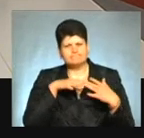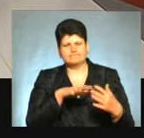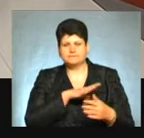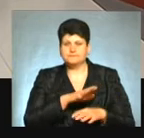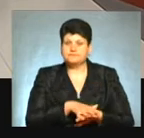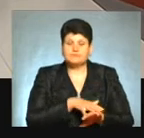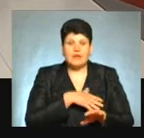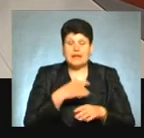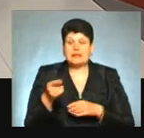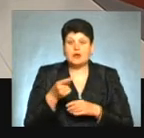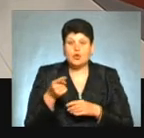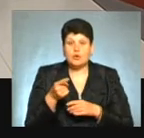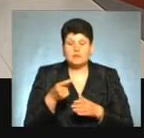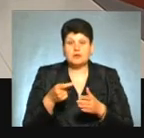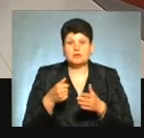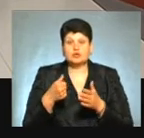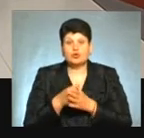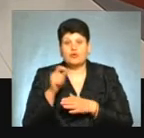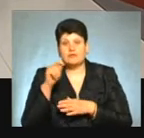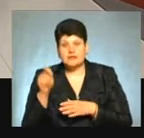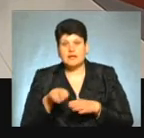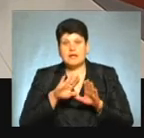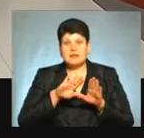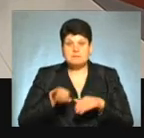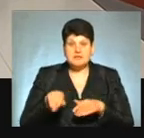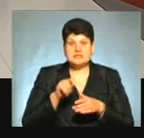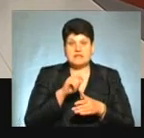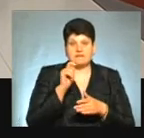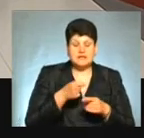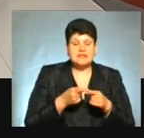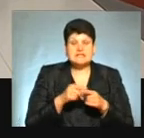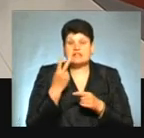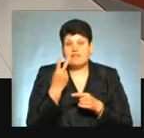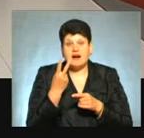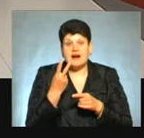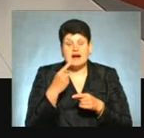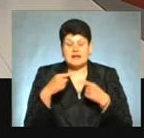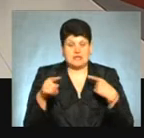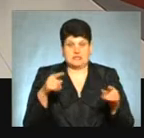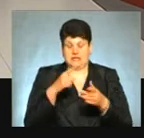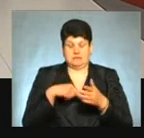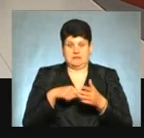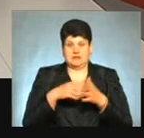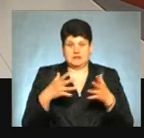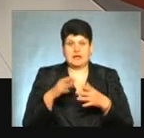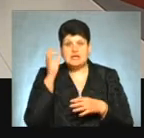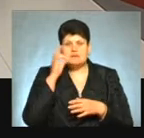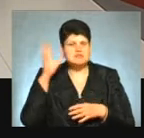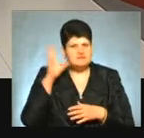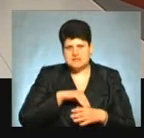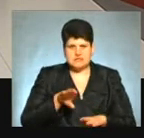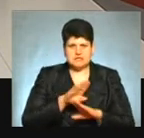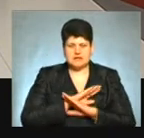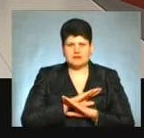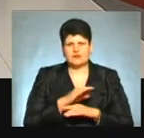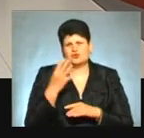і Тернопіль практично довоєнний і післявоєнний, це два різних міста, тому що знищений був капітально. Німці практично всі загинули,